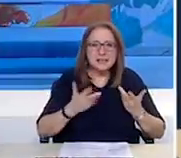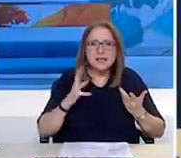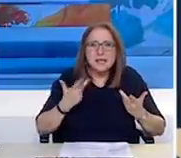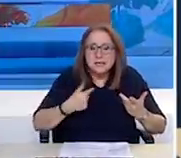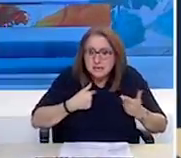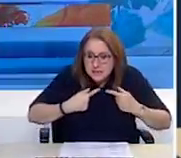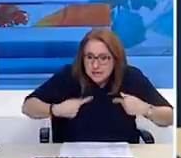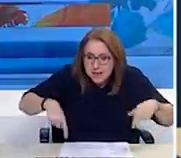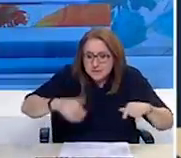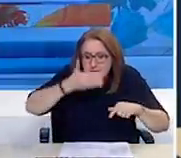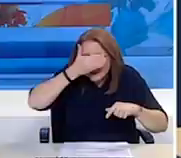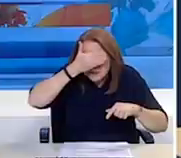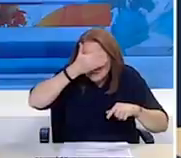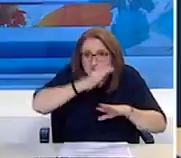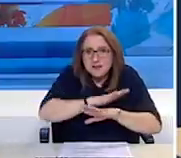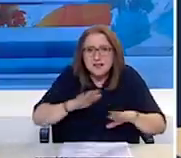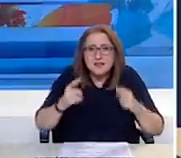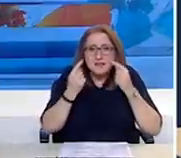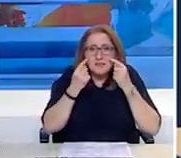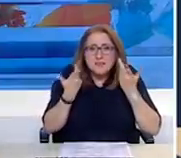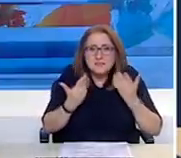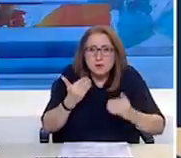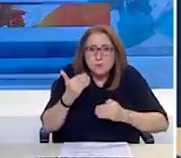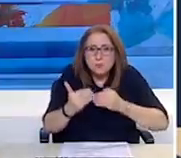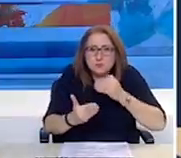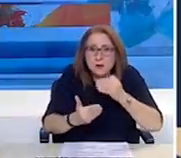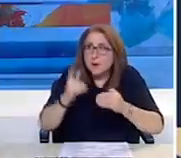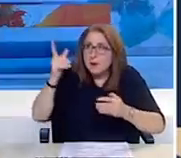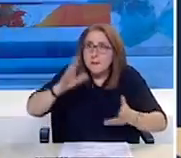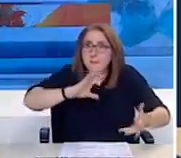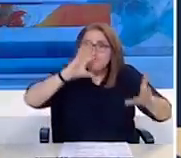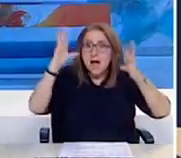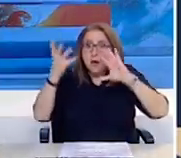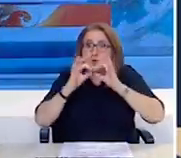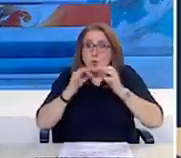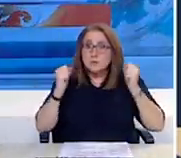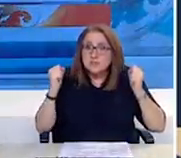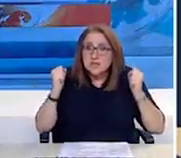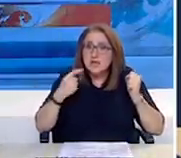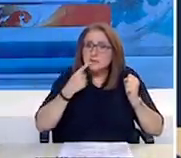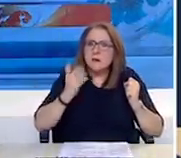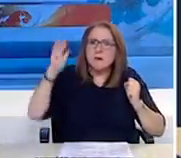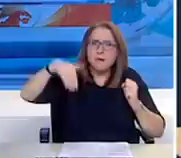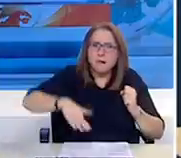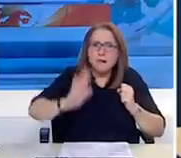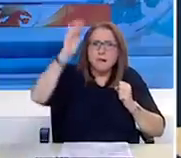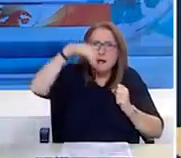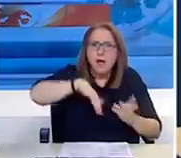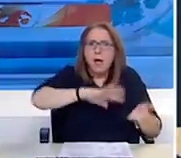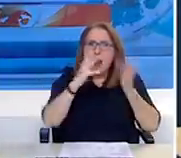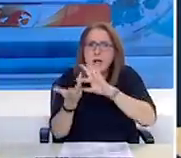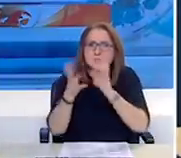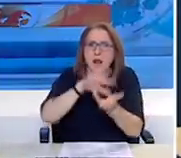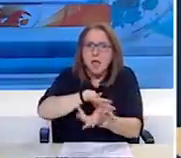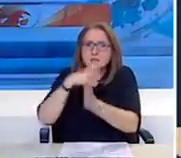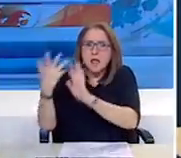συστάσεις μεγάλων παγκόσμιων οργανισμών, οι οποίες επίσης αλλάζουν. Δεν μπορούν να υπάρχουν καθολικές απαντήσεις από την αρχή της κρίσης